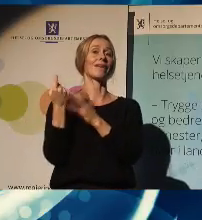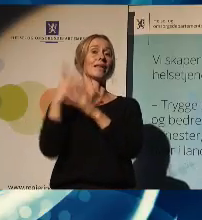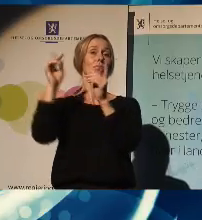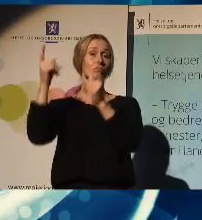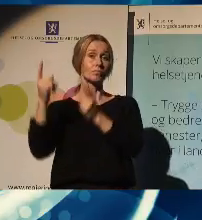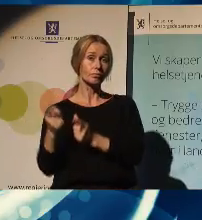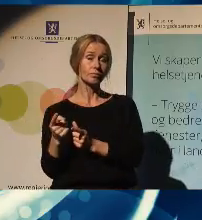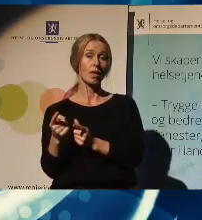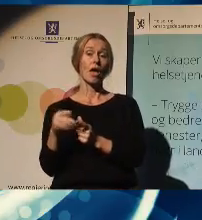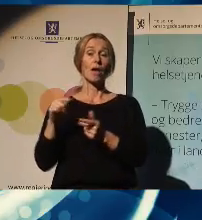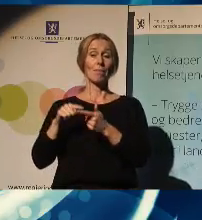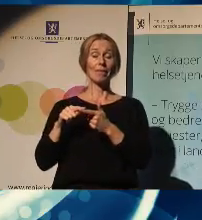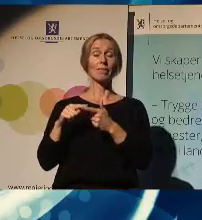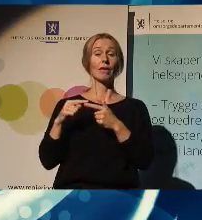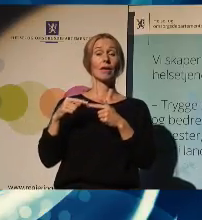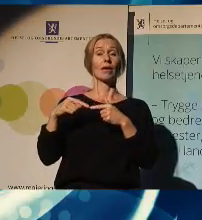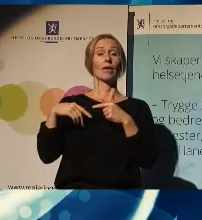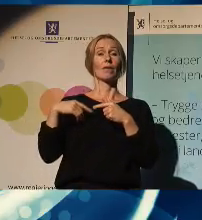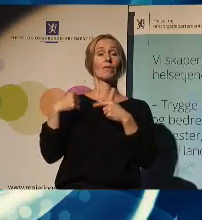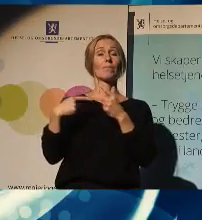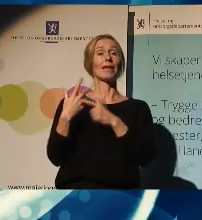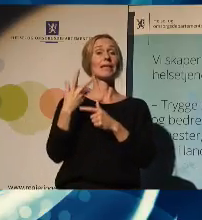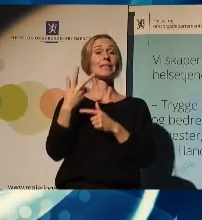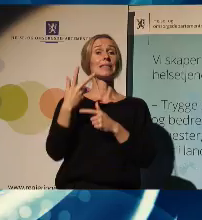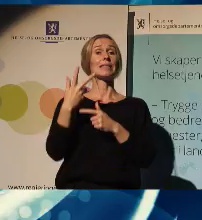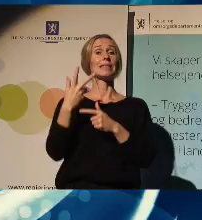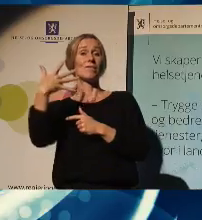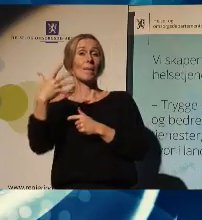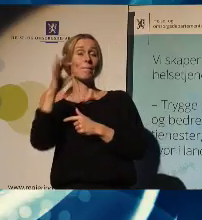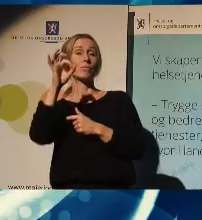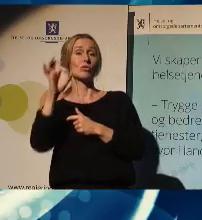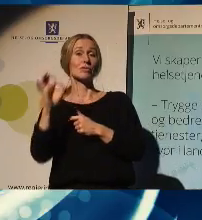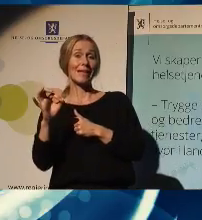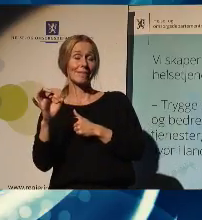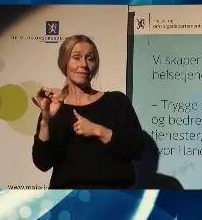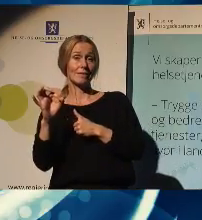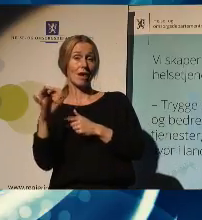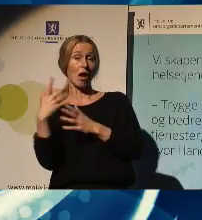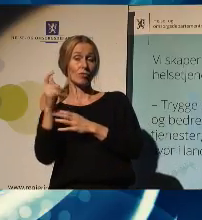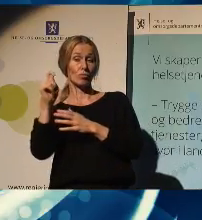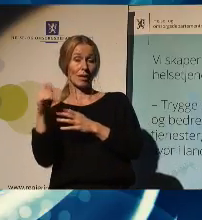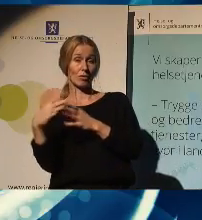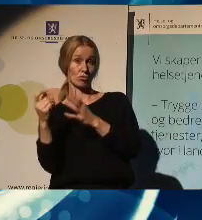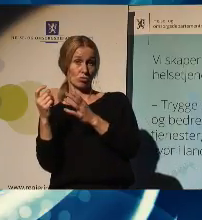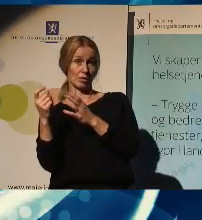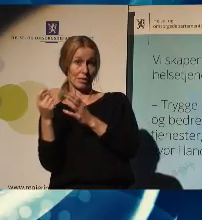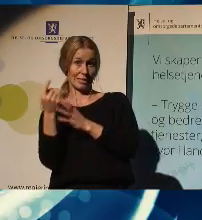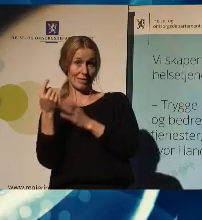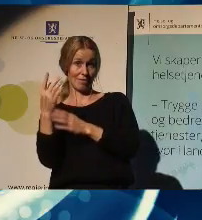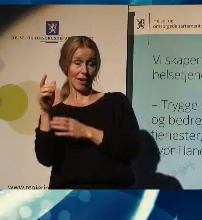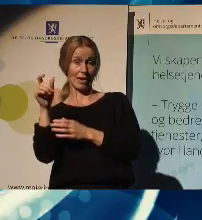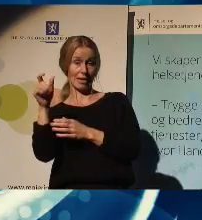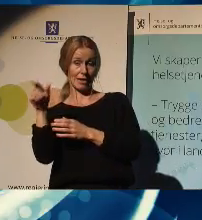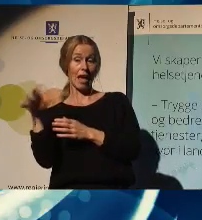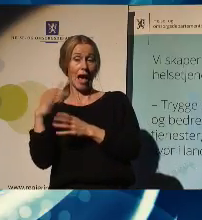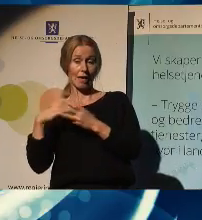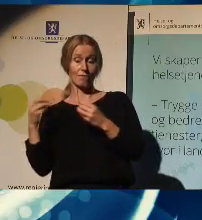det 85% av de tuberkulosetilfellene som diagnostiseres som faktisk da